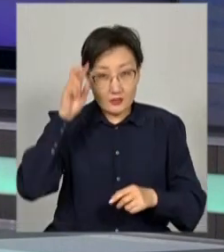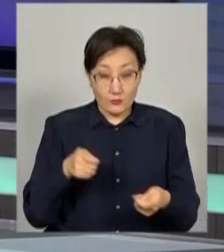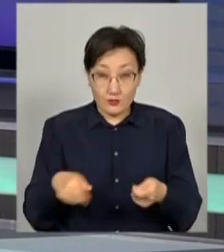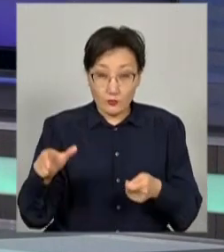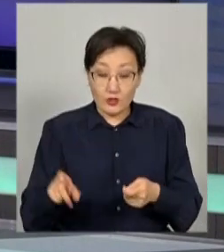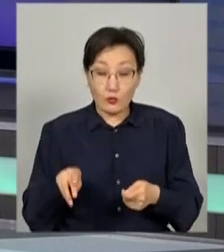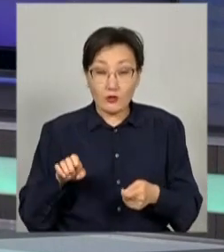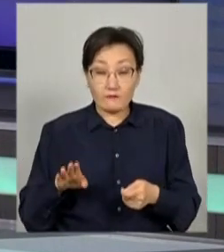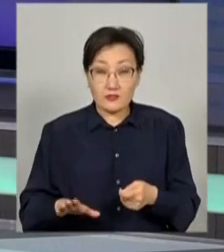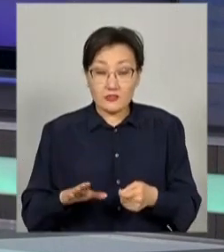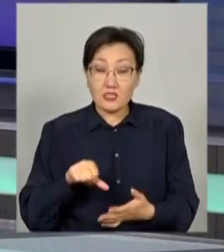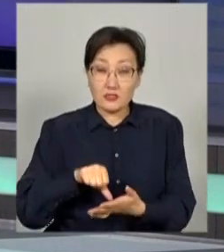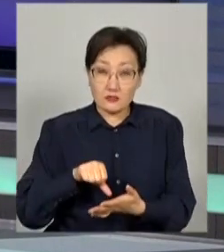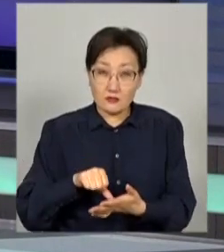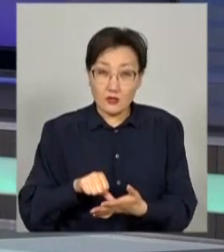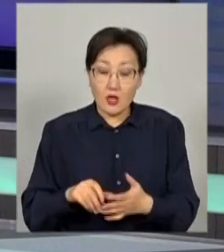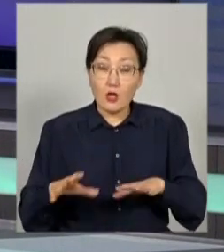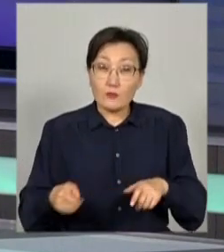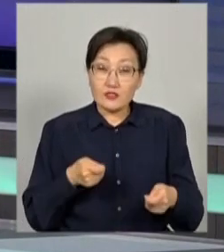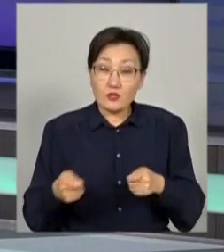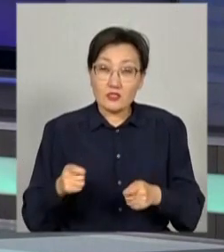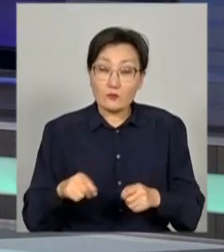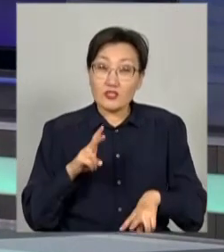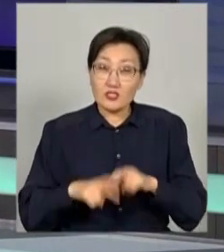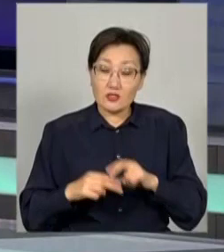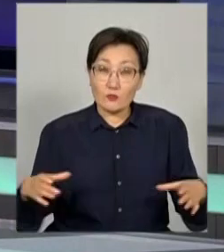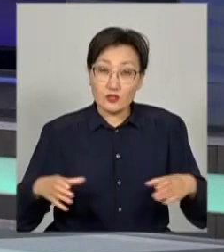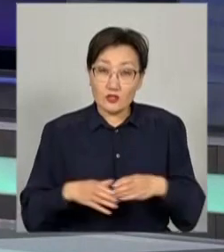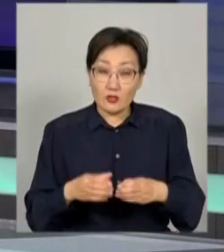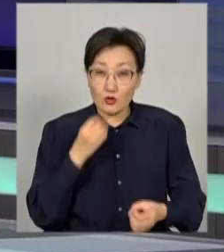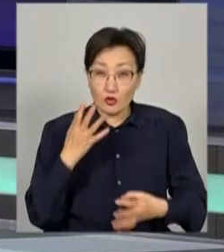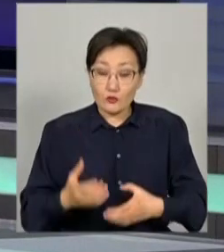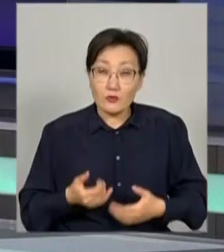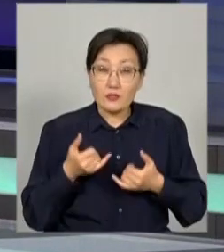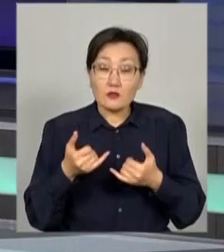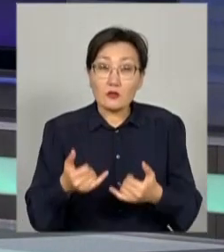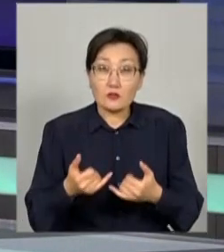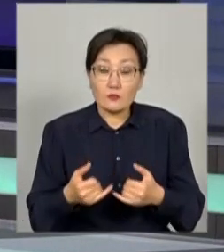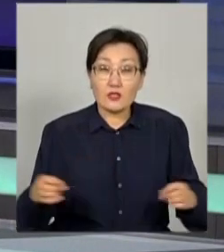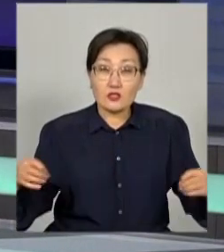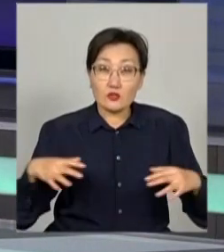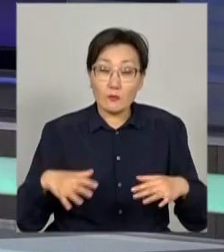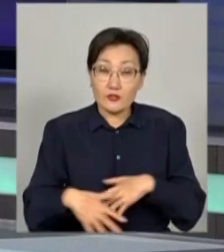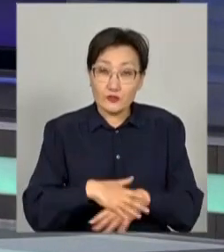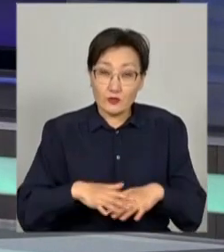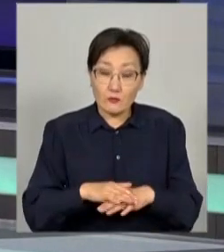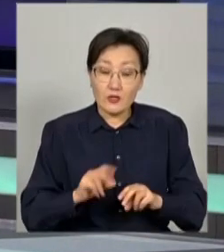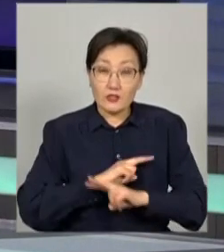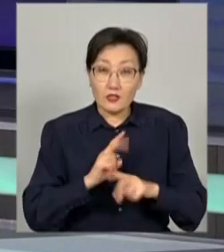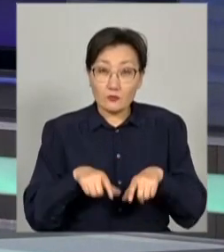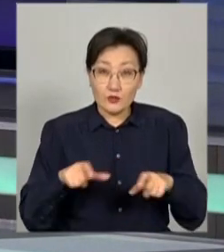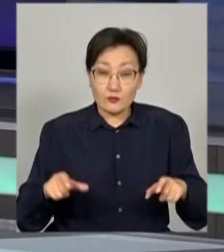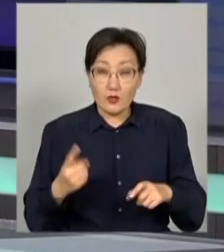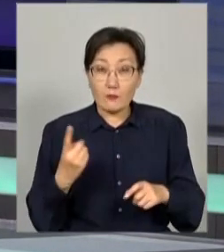басшысы Қасым-Жомарт Тоқаев қатысты. Президент архитектуралық кешенге гүл шоғын қойып, жиналған жұртшылықпен бірге қаза тапқан